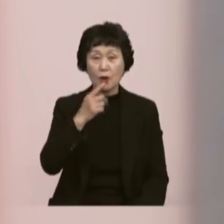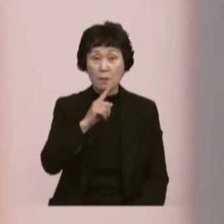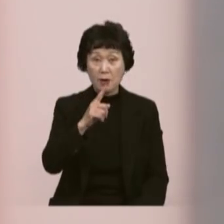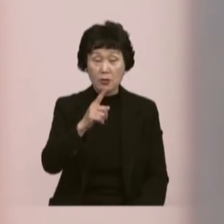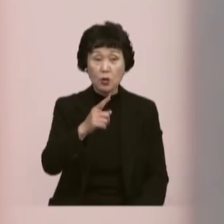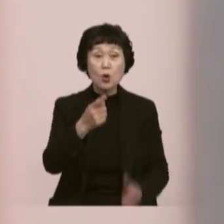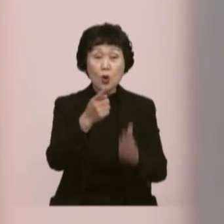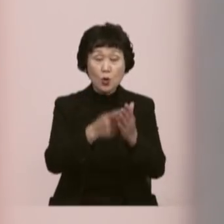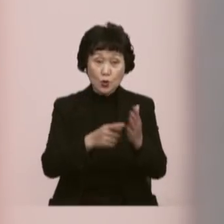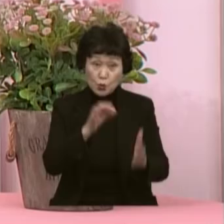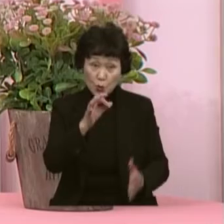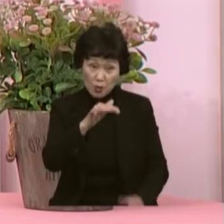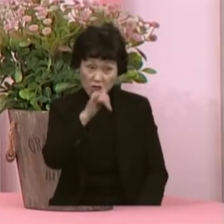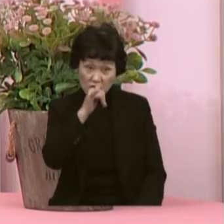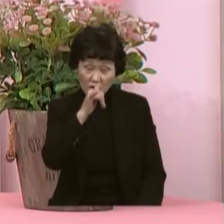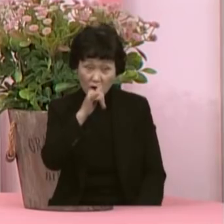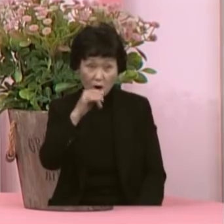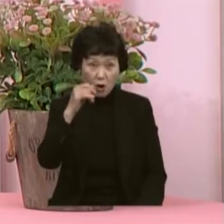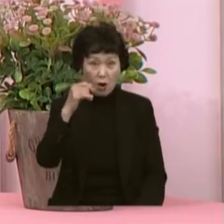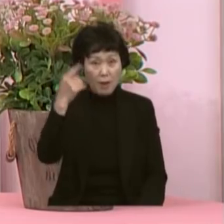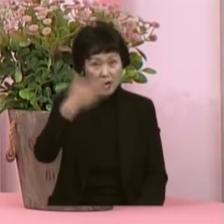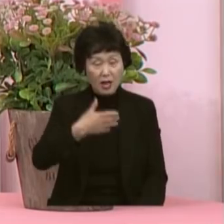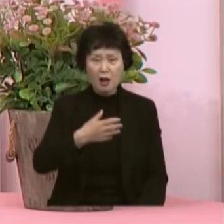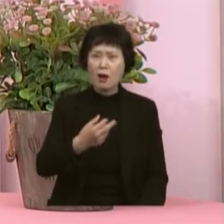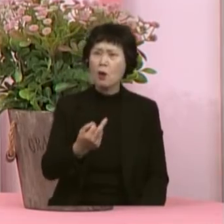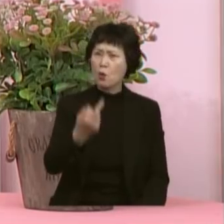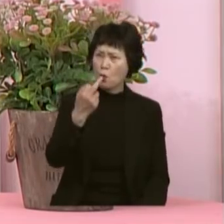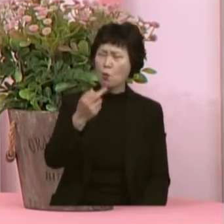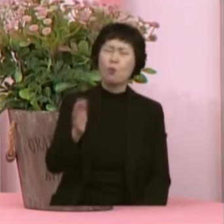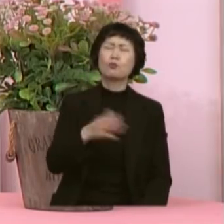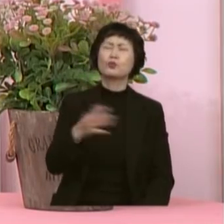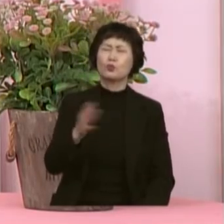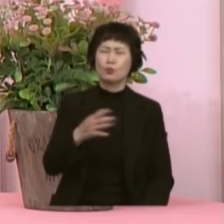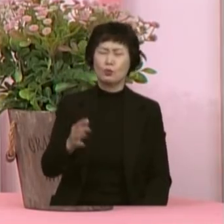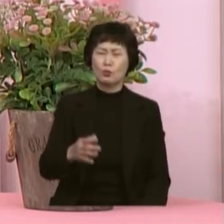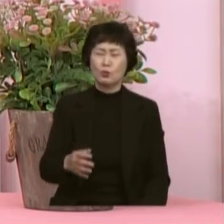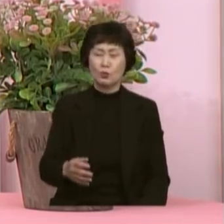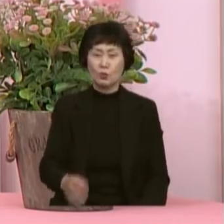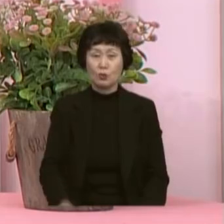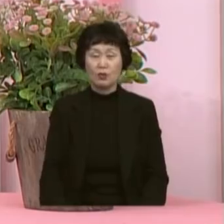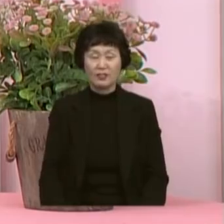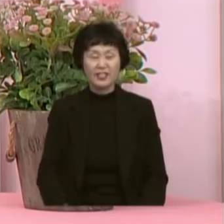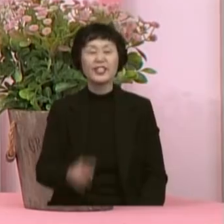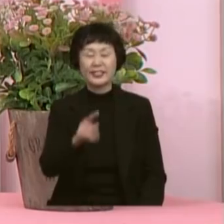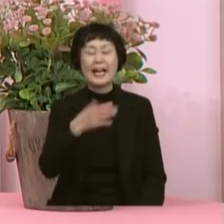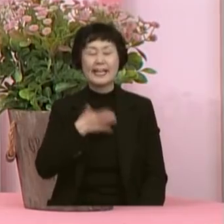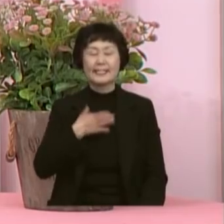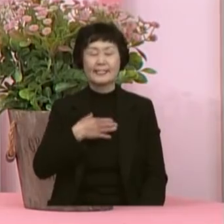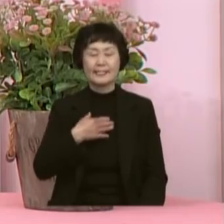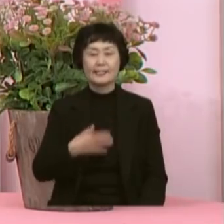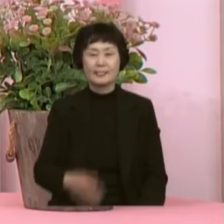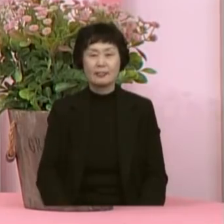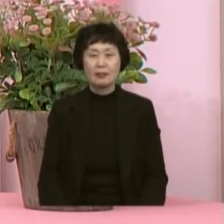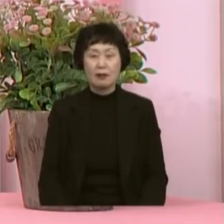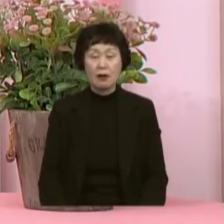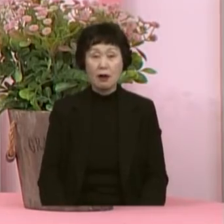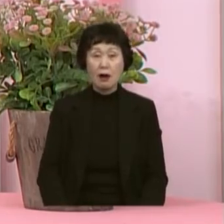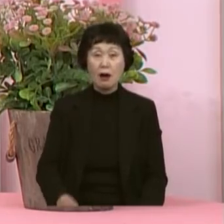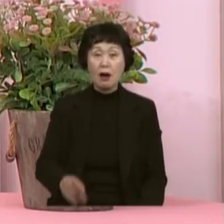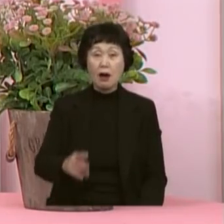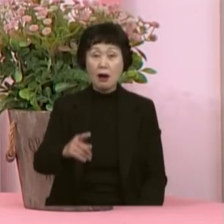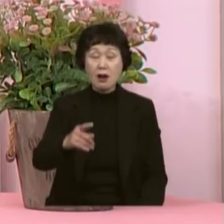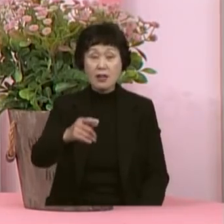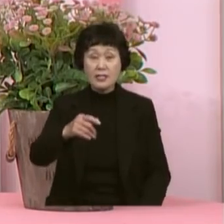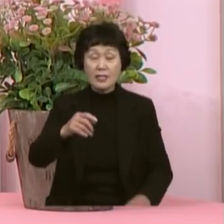있니? 내 형 없어. 그때 형이 그럴 줄 알았어. 그들이 페이스북에